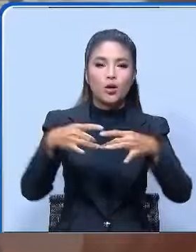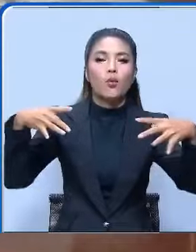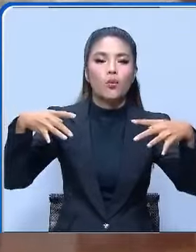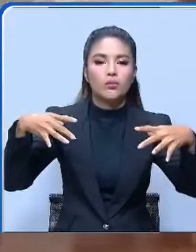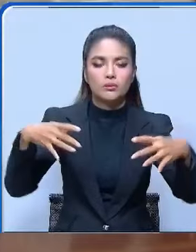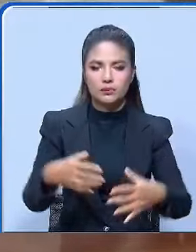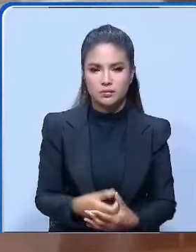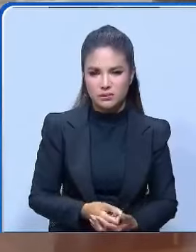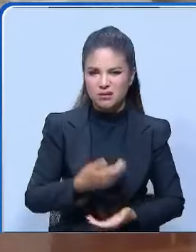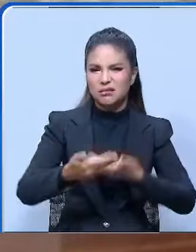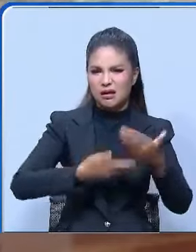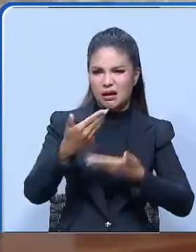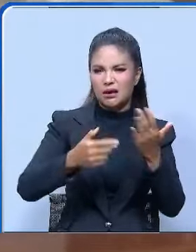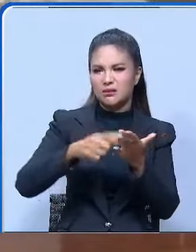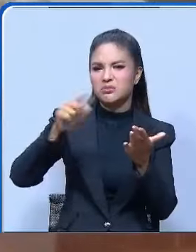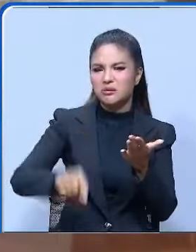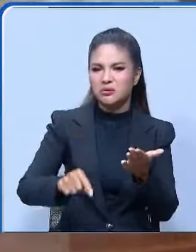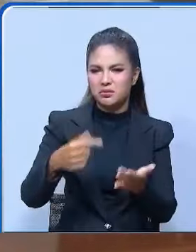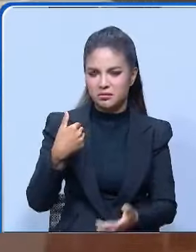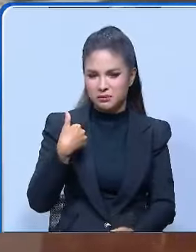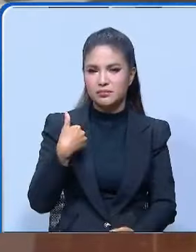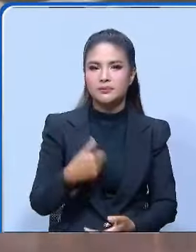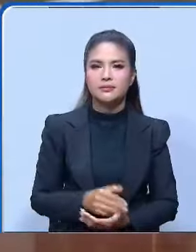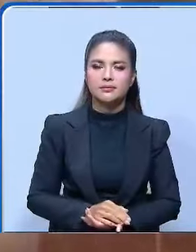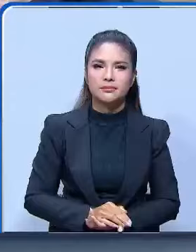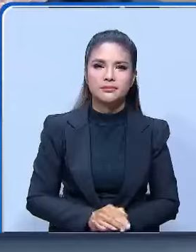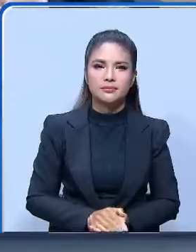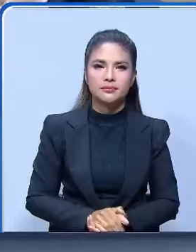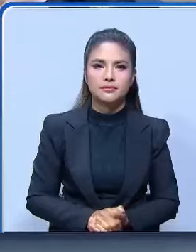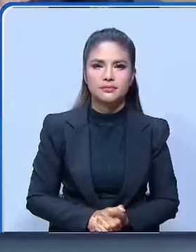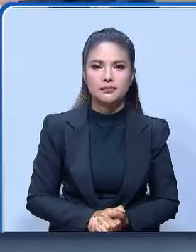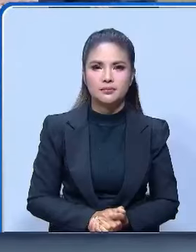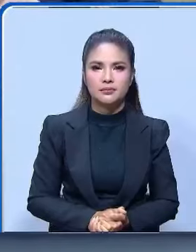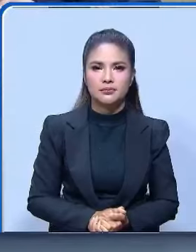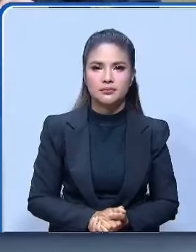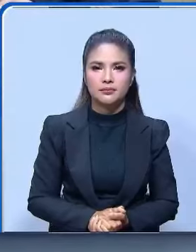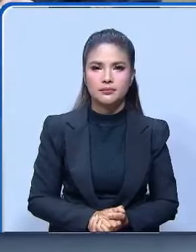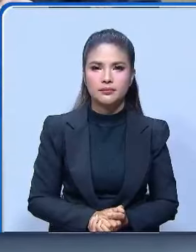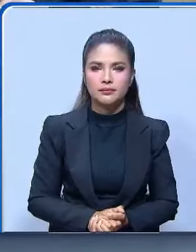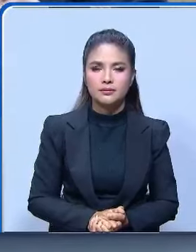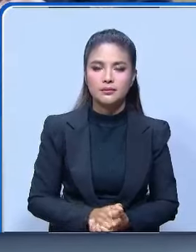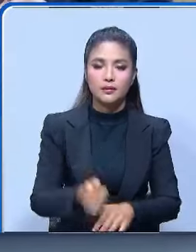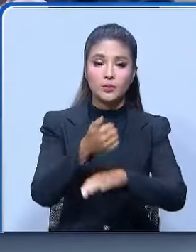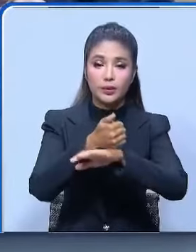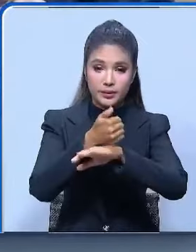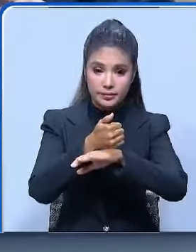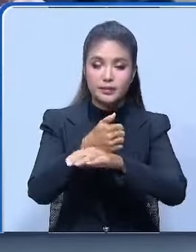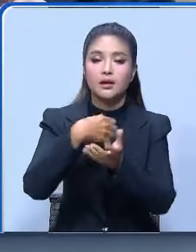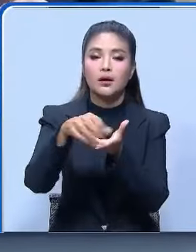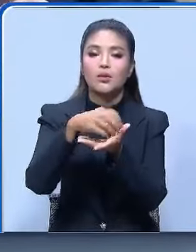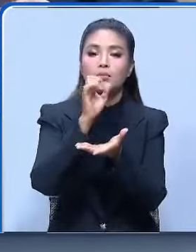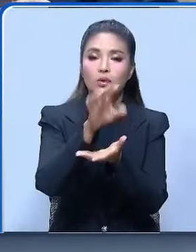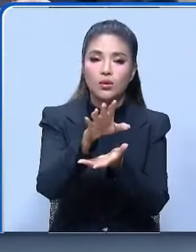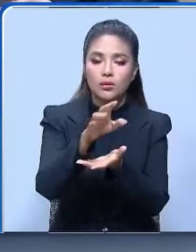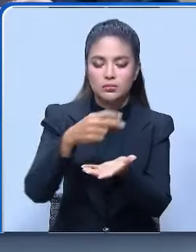างนายเลิศศักดิ์รักธรรมค่ะผู้อำนวยการกองคุ้มครองผู้บริโภคด้านสัญญาเผยเมื่อวานนี้ผลตรวจทอง